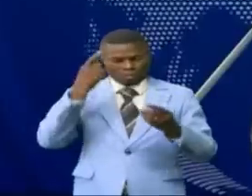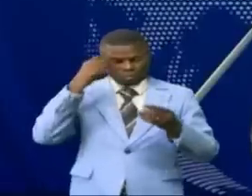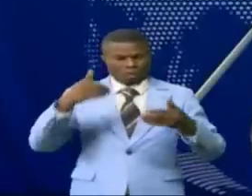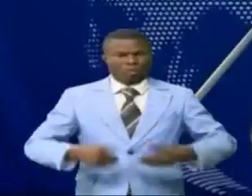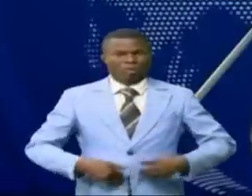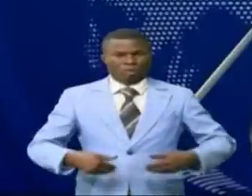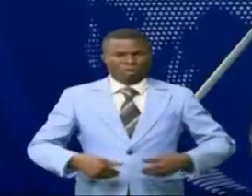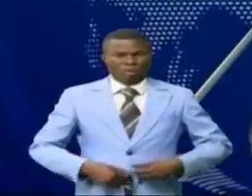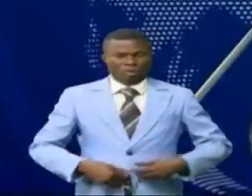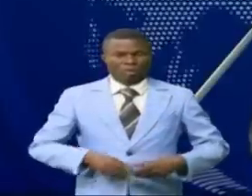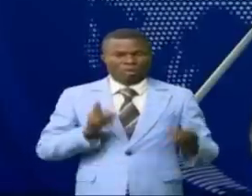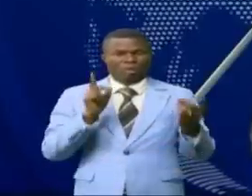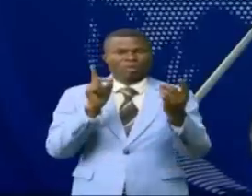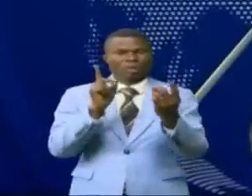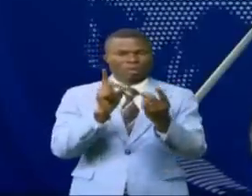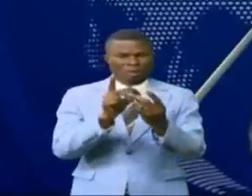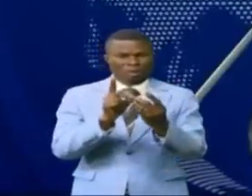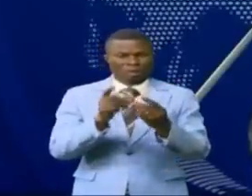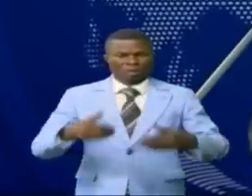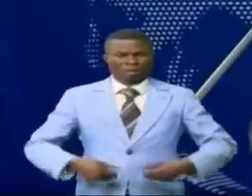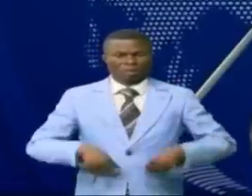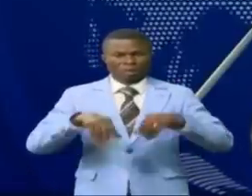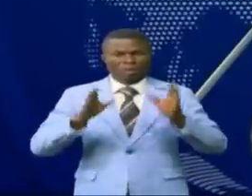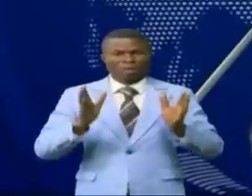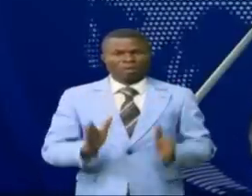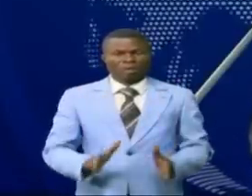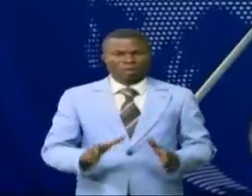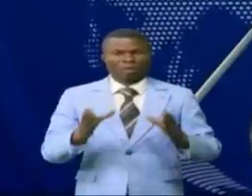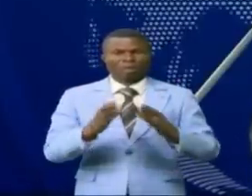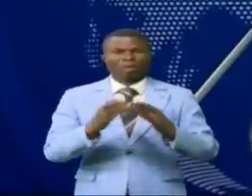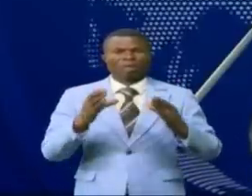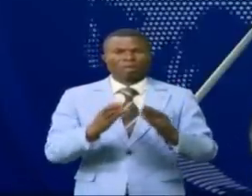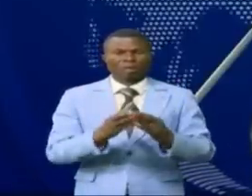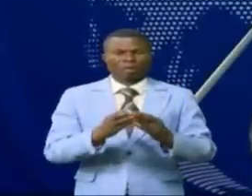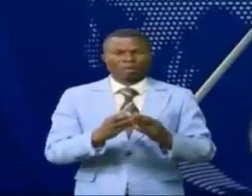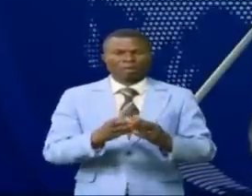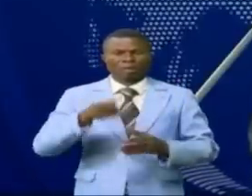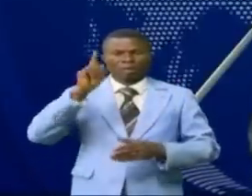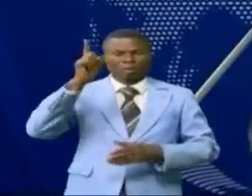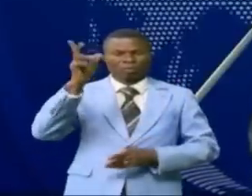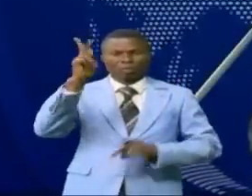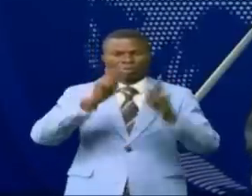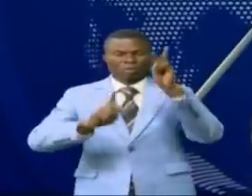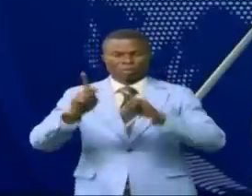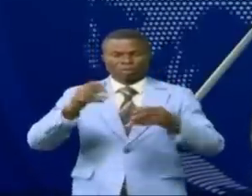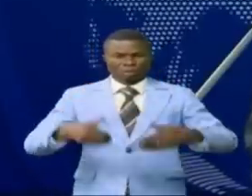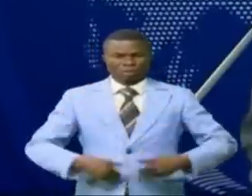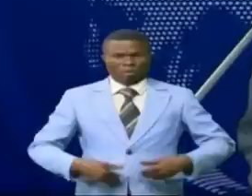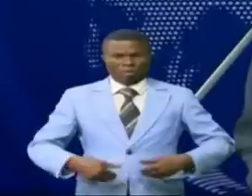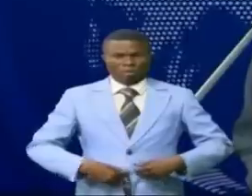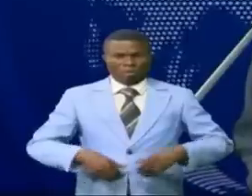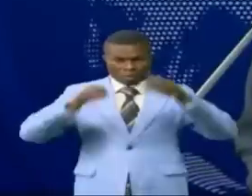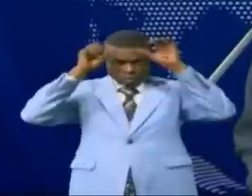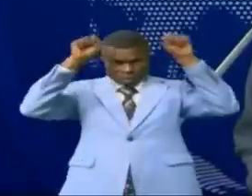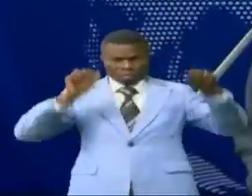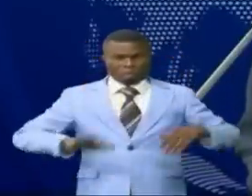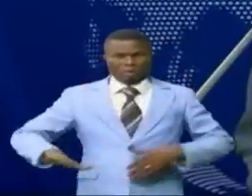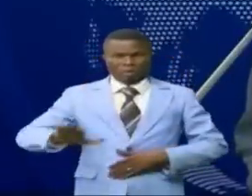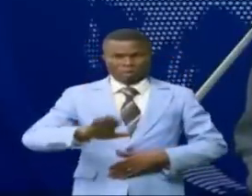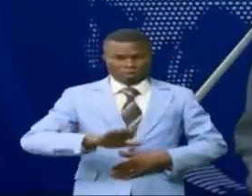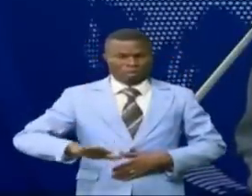jeunesse. C'est le rendez-vous de la jeunesse congolaise avec le premier citoyen jeune qui est le président de la